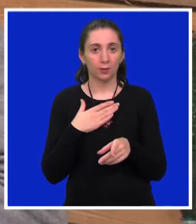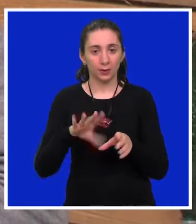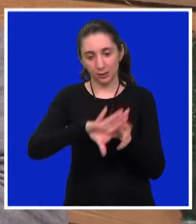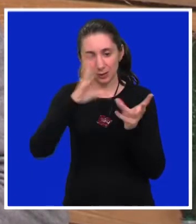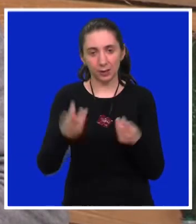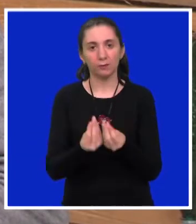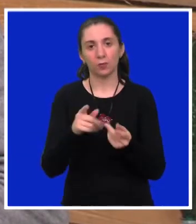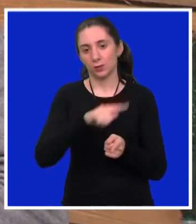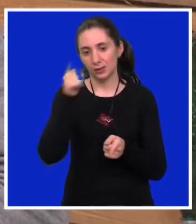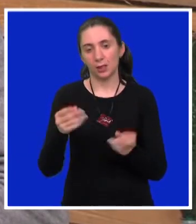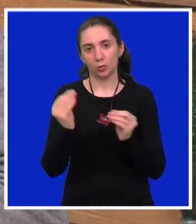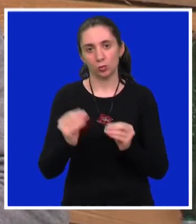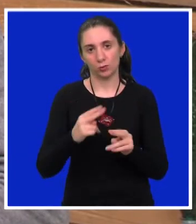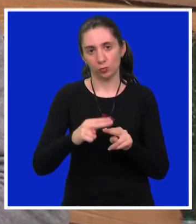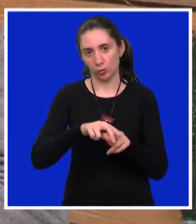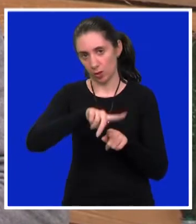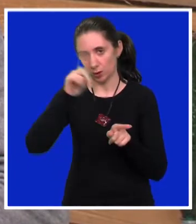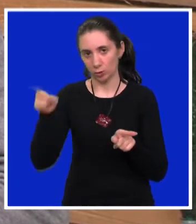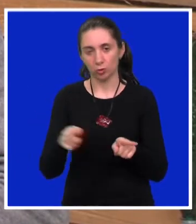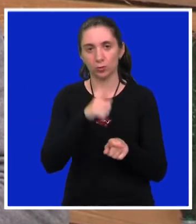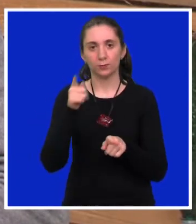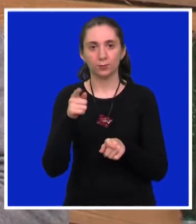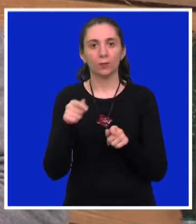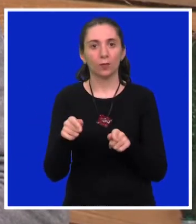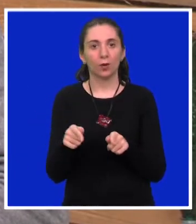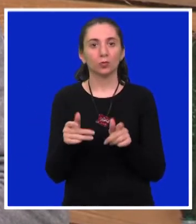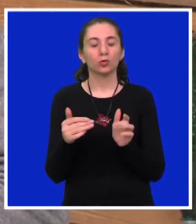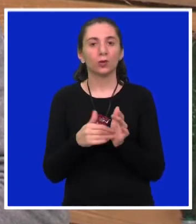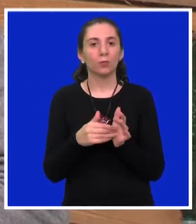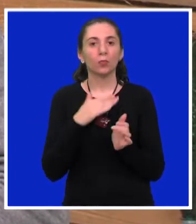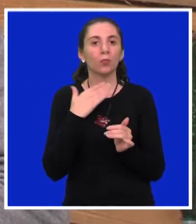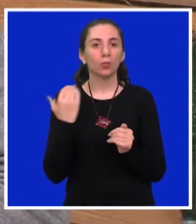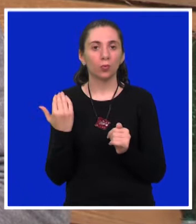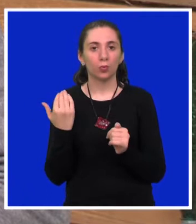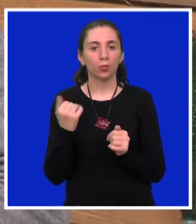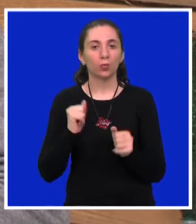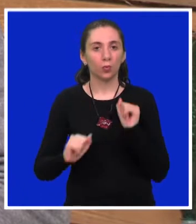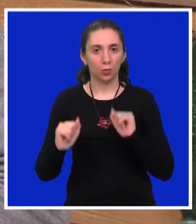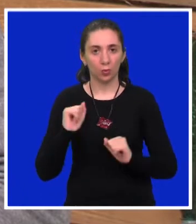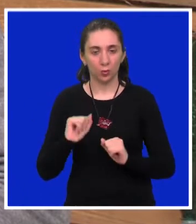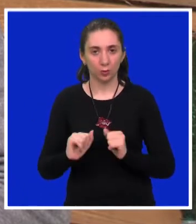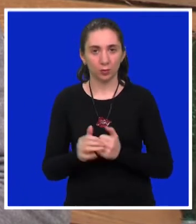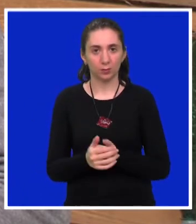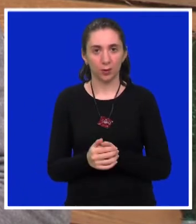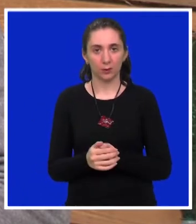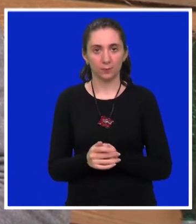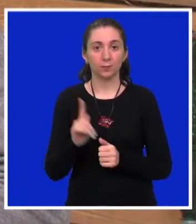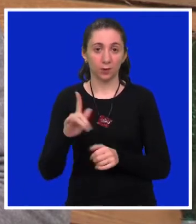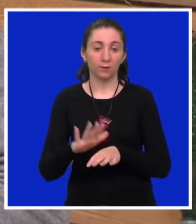da ćemo onda imati zatvoren i riješen cijeli sustav. U tom kontekstu će trebati stvarno puno strpljenja, ali